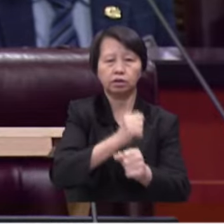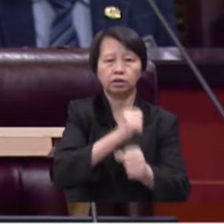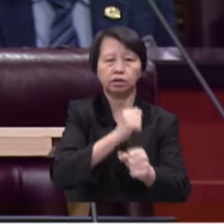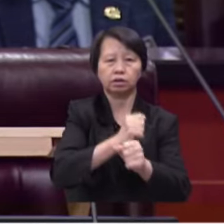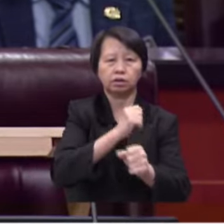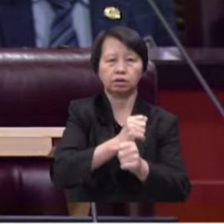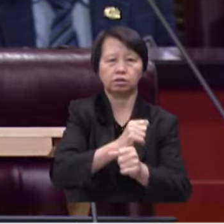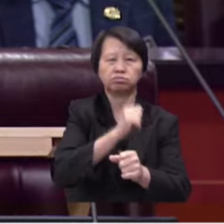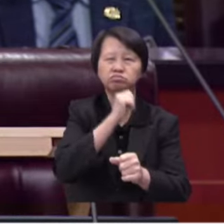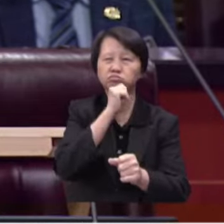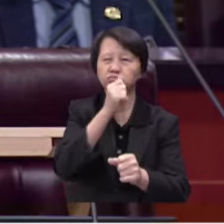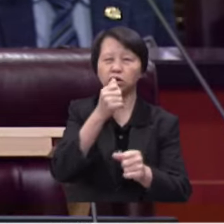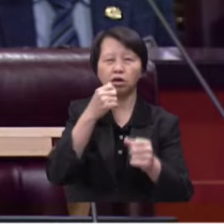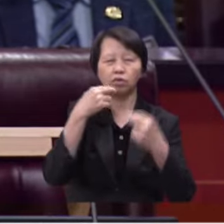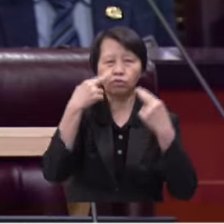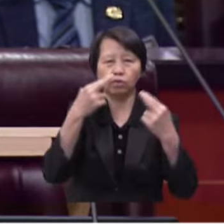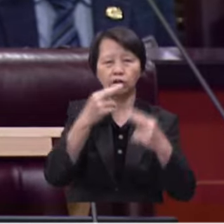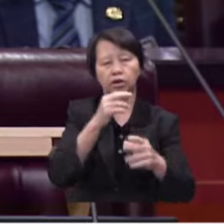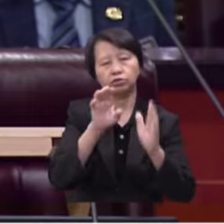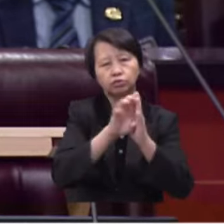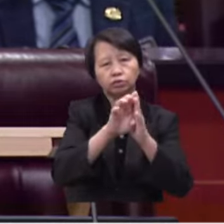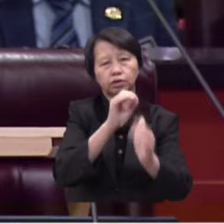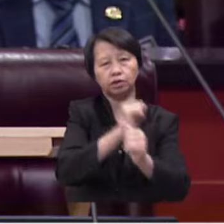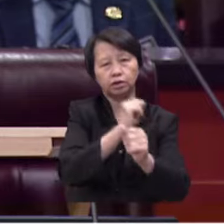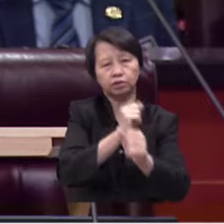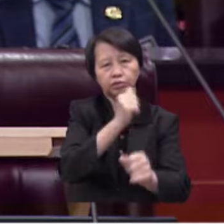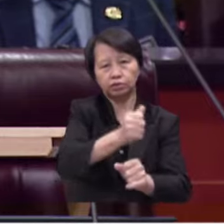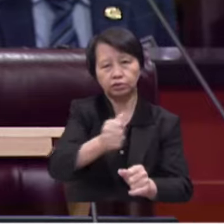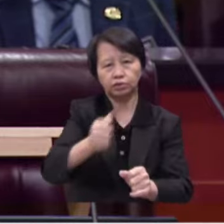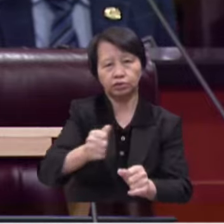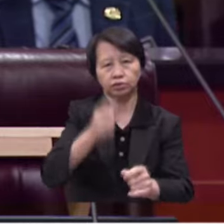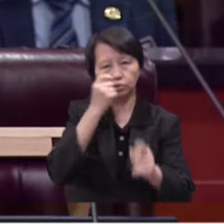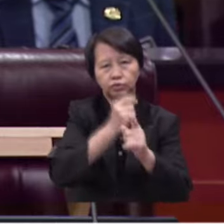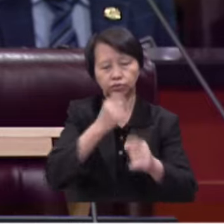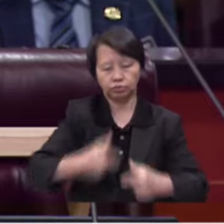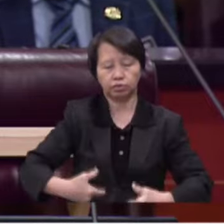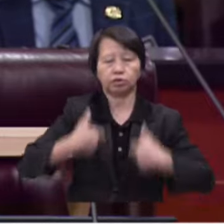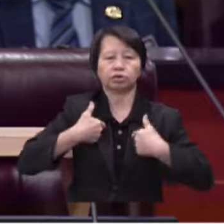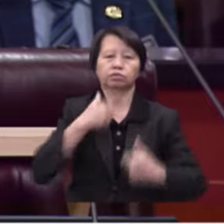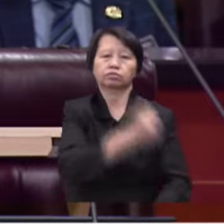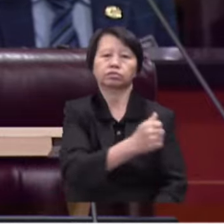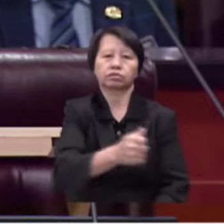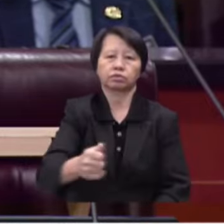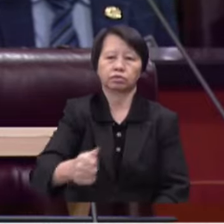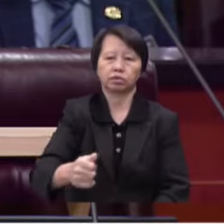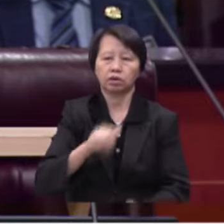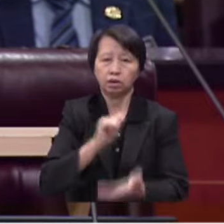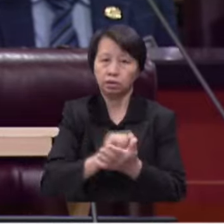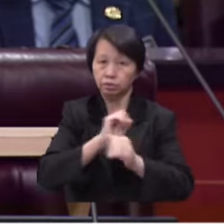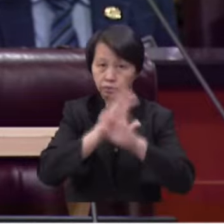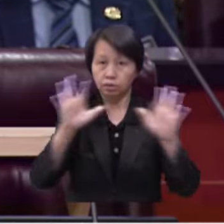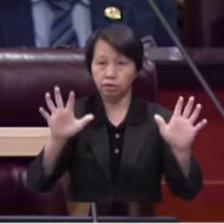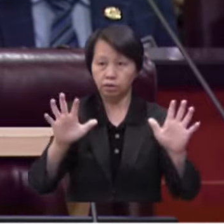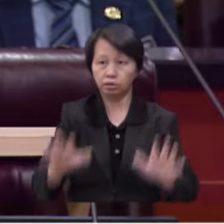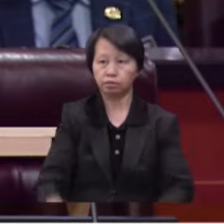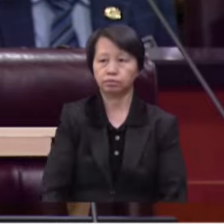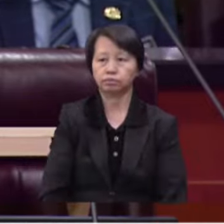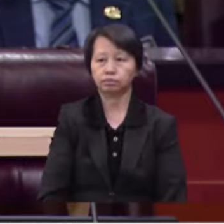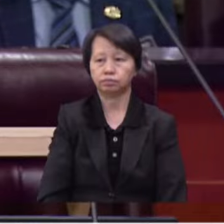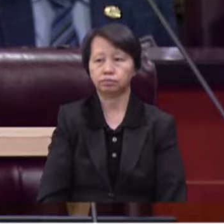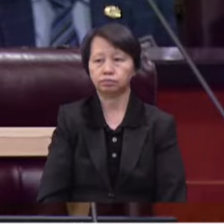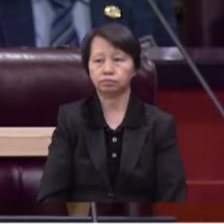seperti bekerja sendiri bagi tujuan sel hidup mereka itu yang jelas